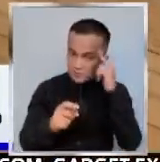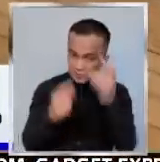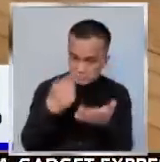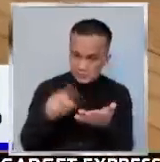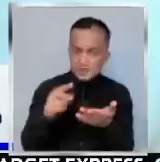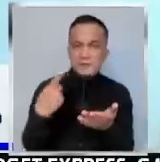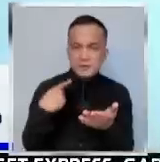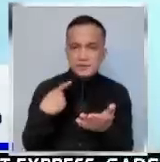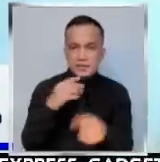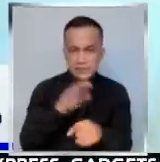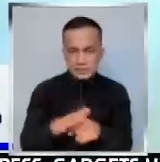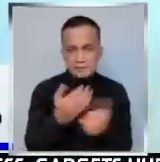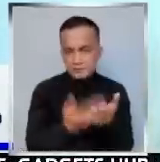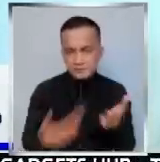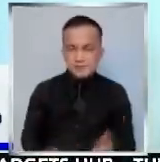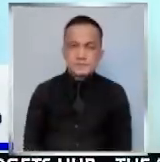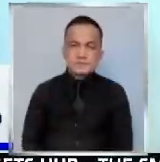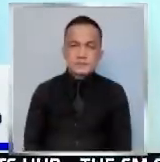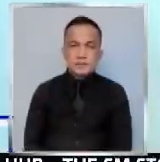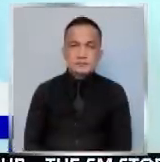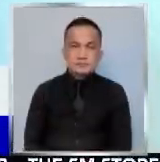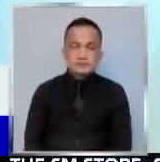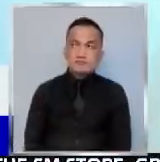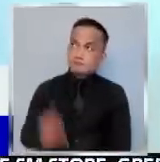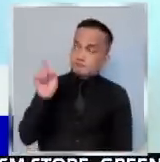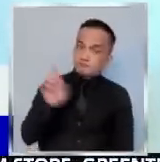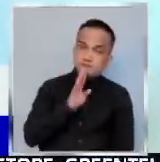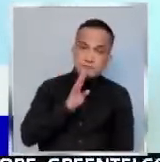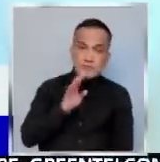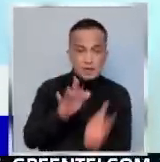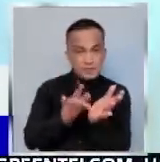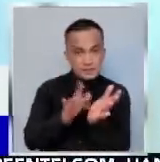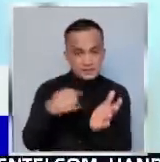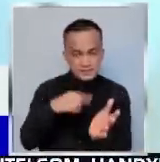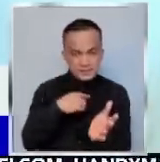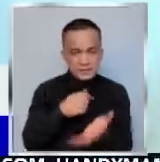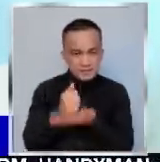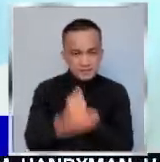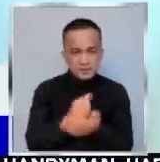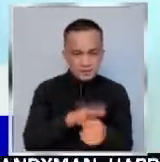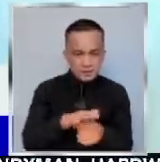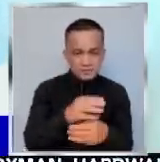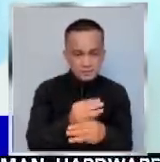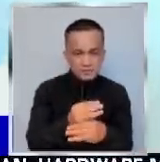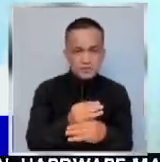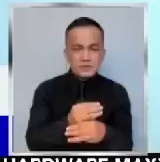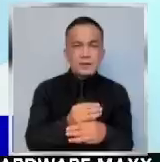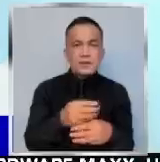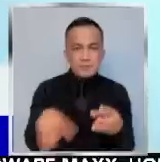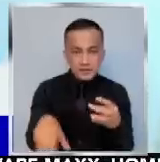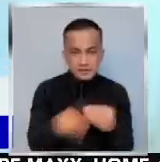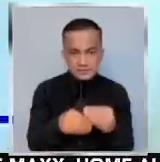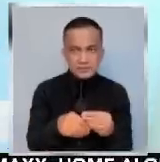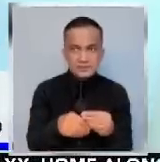supply. Ang advantage natin dyan, matutulungan yung local manufacturers natin, among others, plus yung